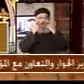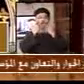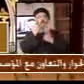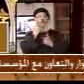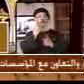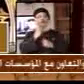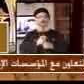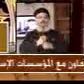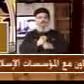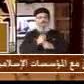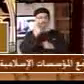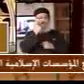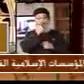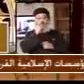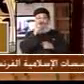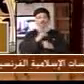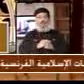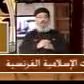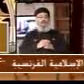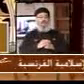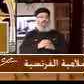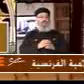واحدة من عينيك.